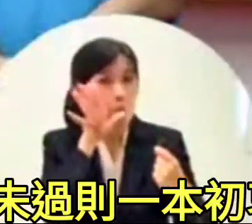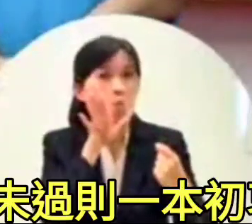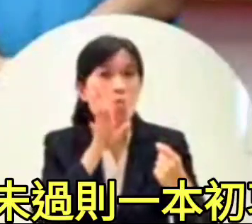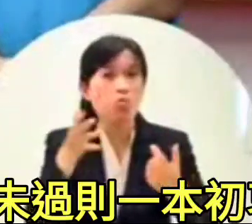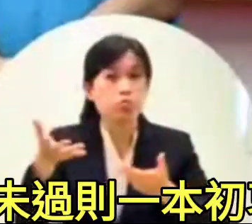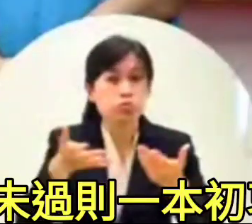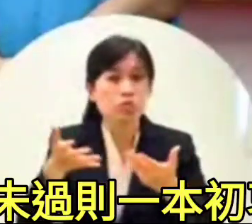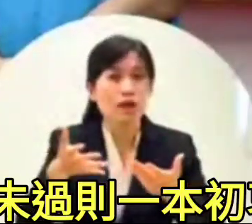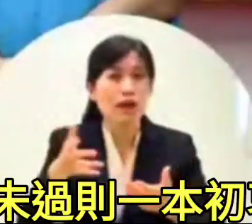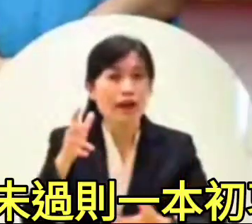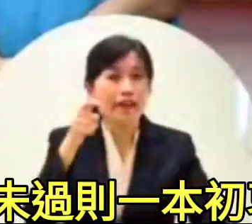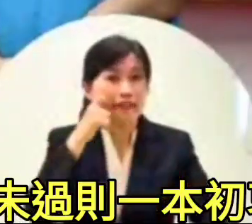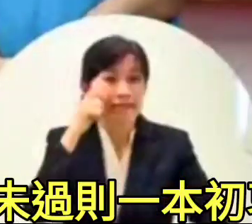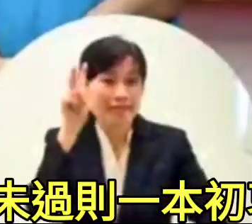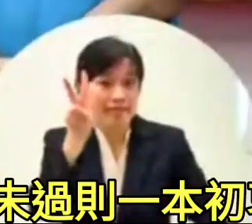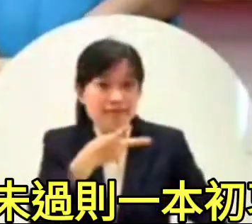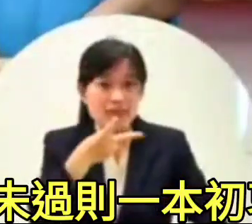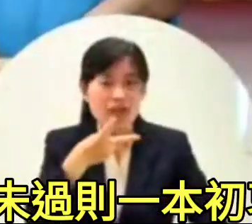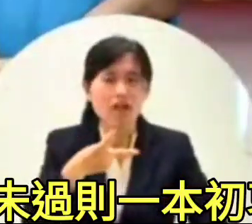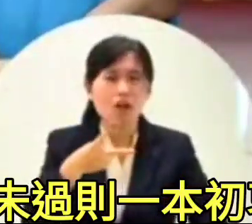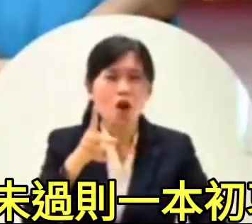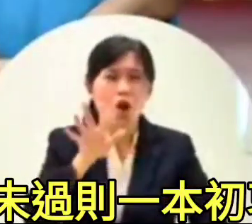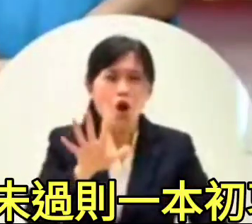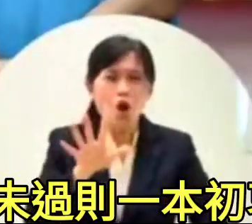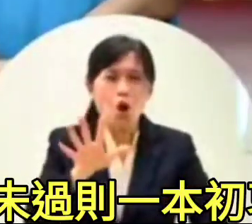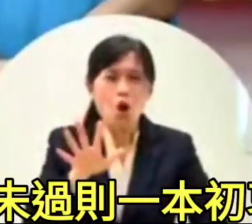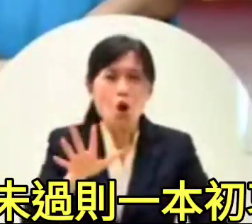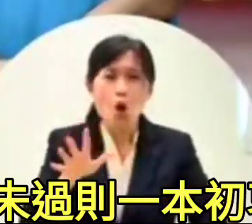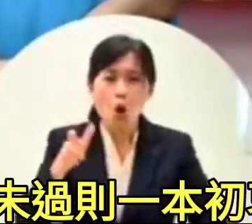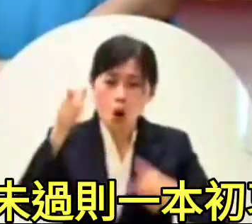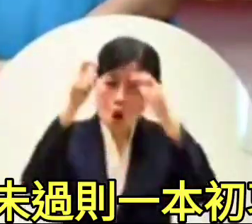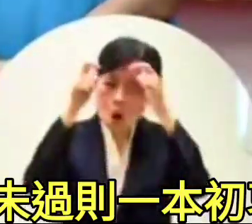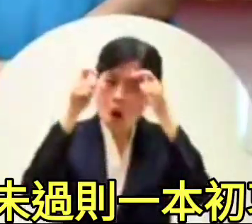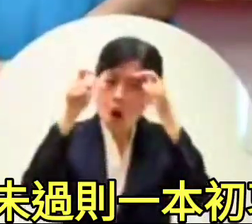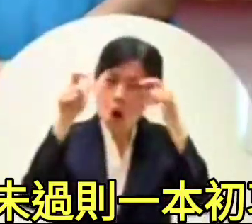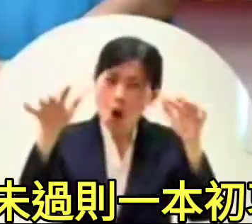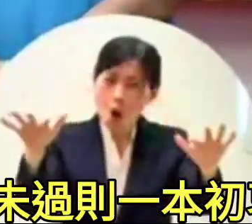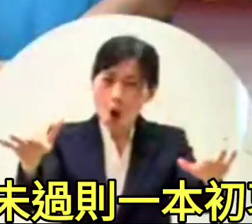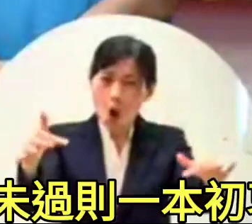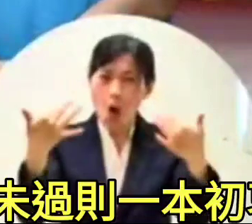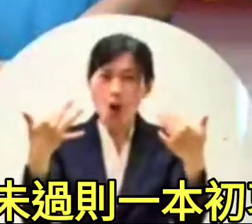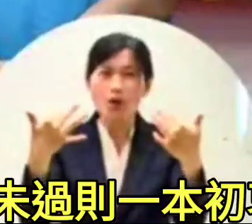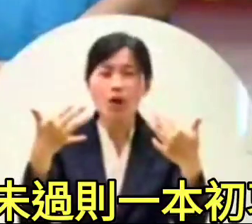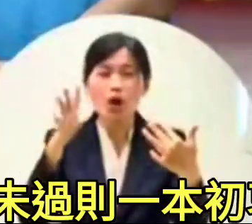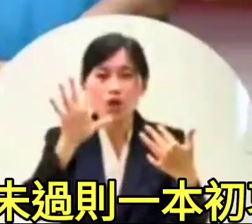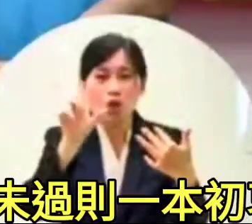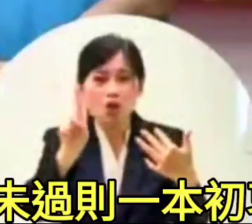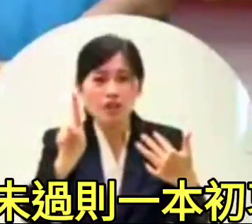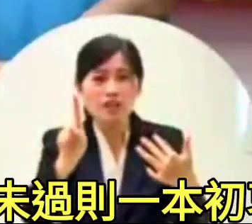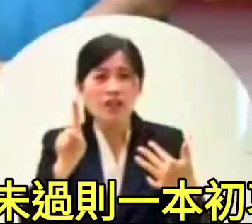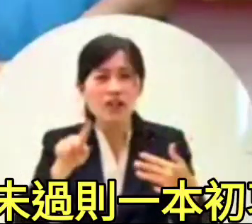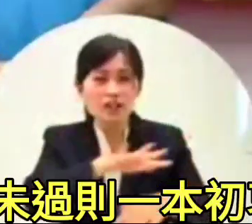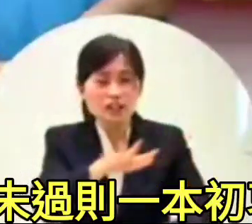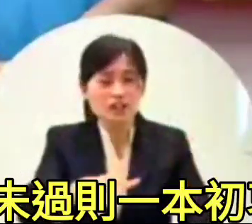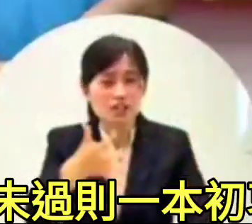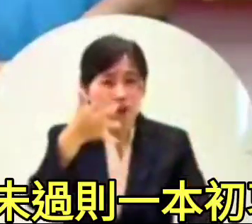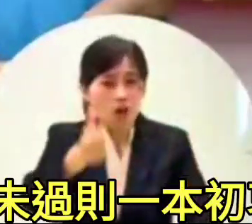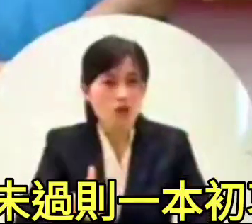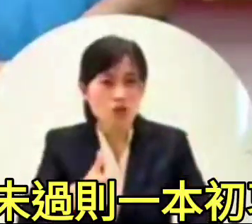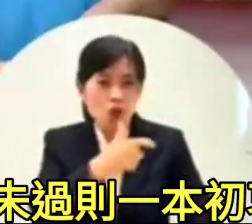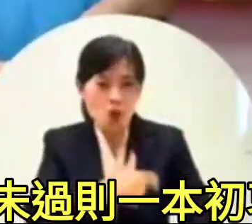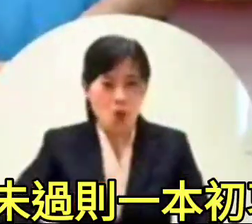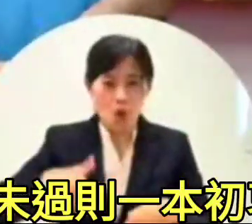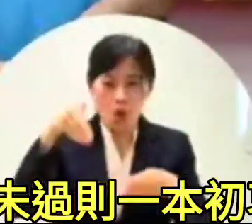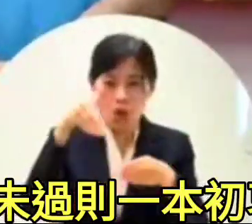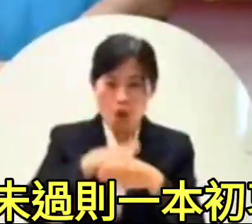们高雄能够这么样的亮眼，这么样的亮丽哈，有一位总统候选人从我们的高